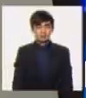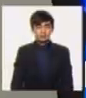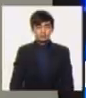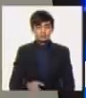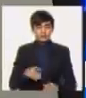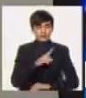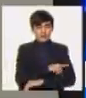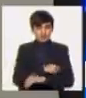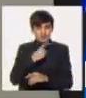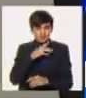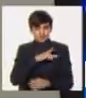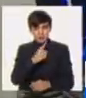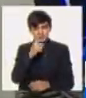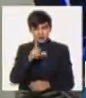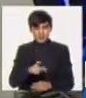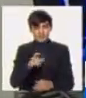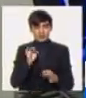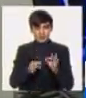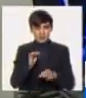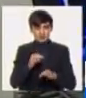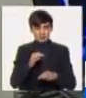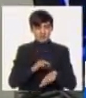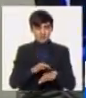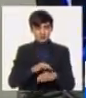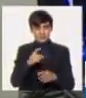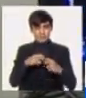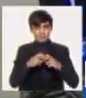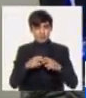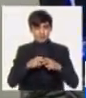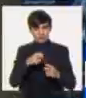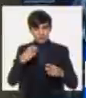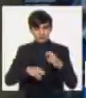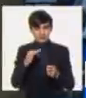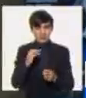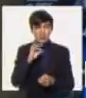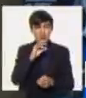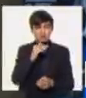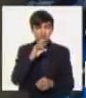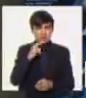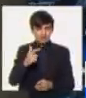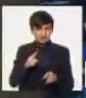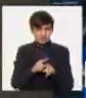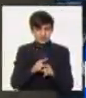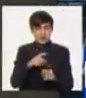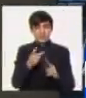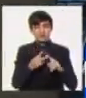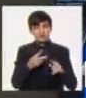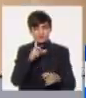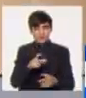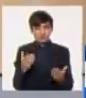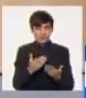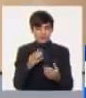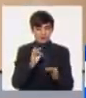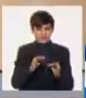Врачи говорят, что у одного из пилотов средняя степень тяжести, перелом позвоночника и ожоги. У второго состояние легче. Диагноз –